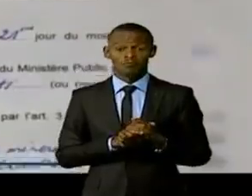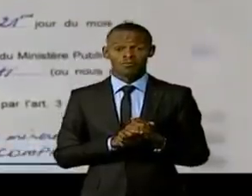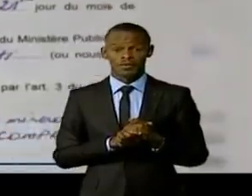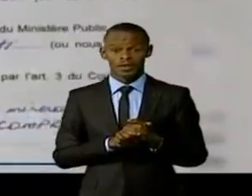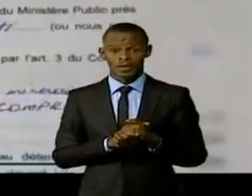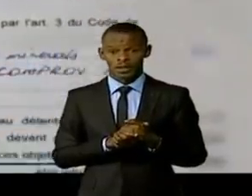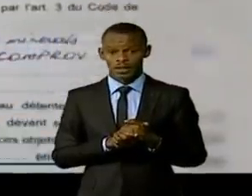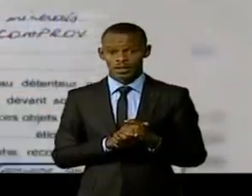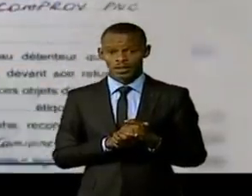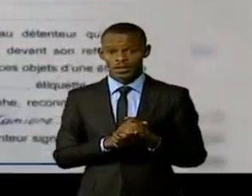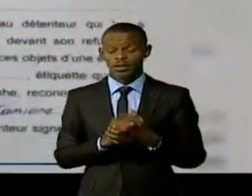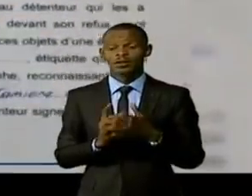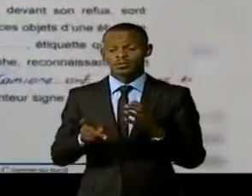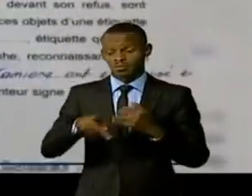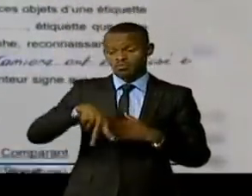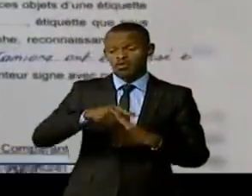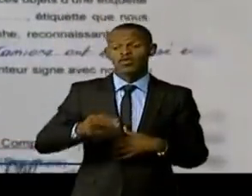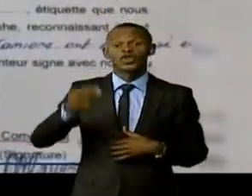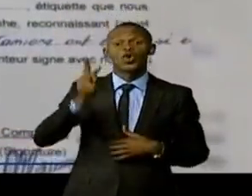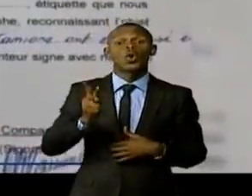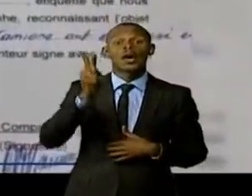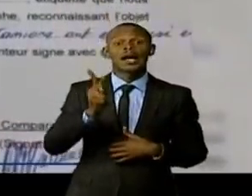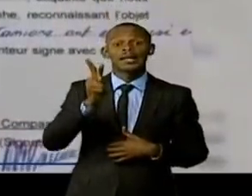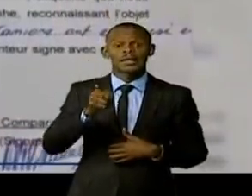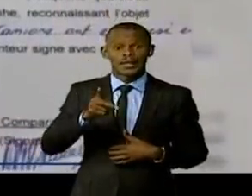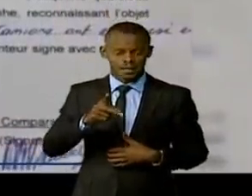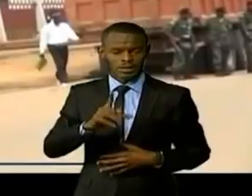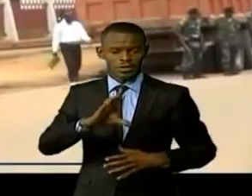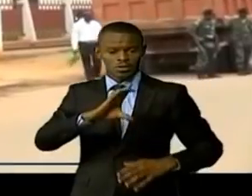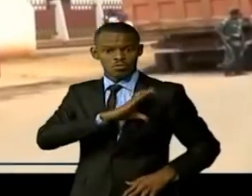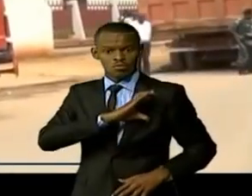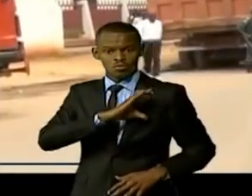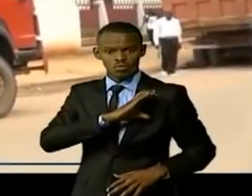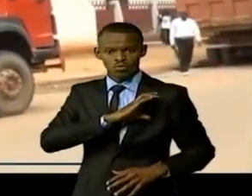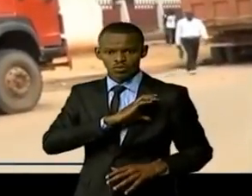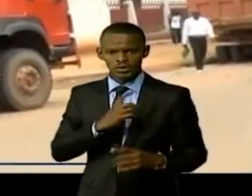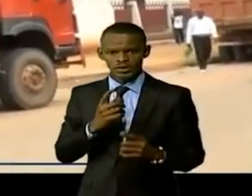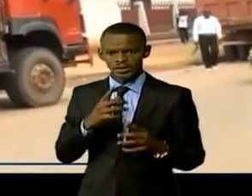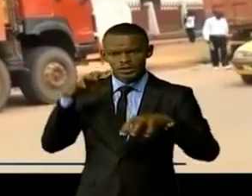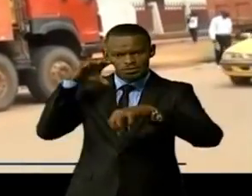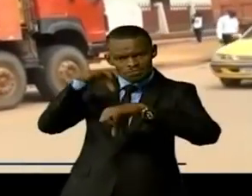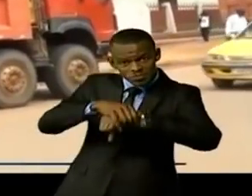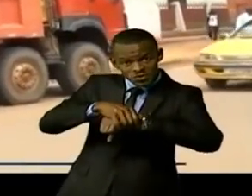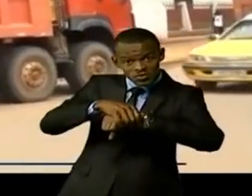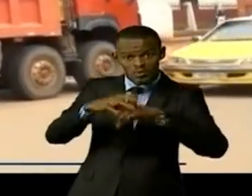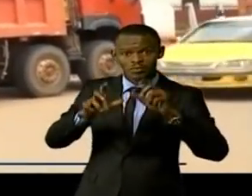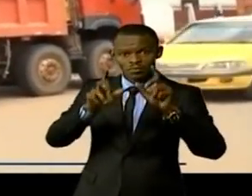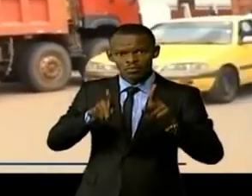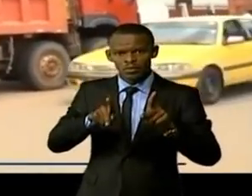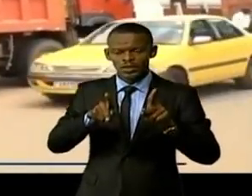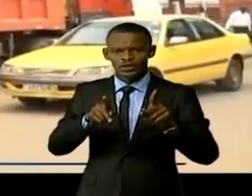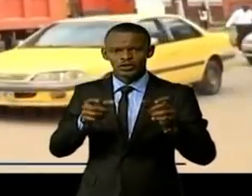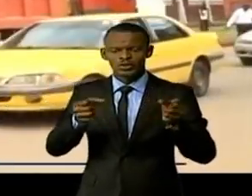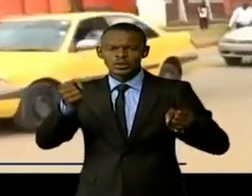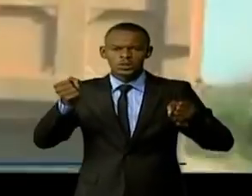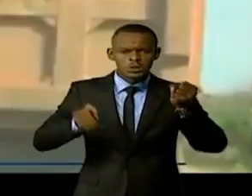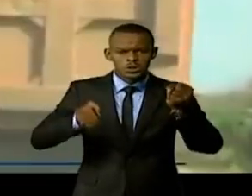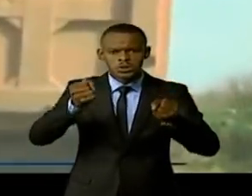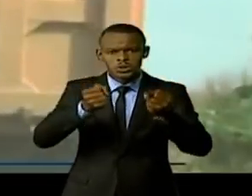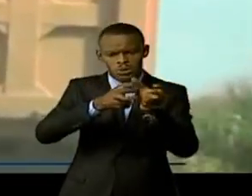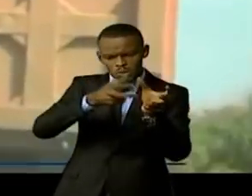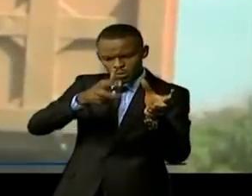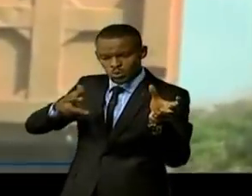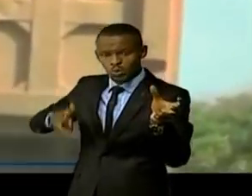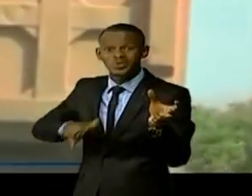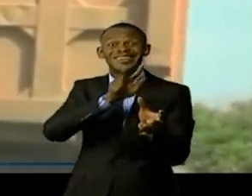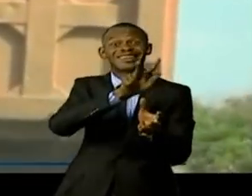34 camions chargés de minerais la semaine dernière. Une opération d'envergure des hommes en bleu qui se sont toujours donné la mission de sécuriser le